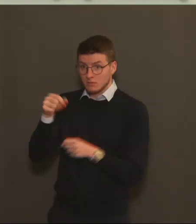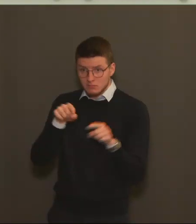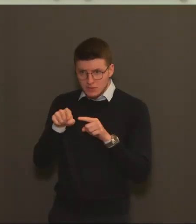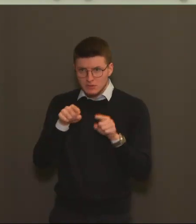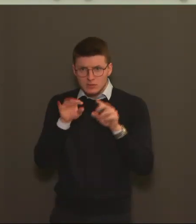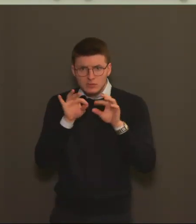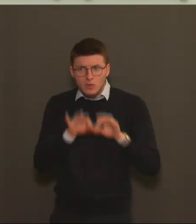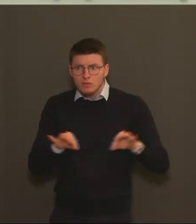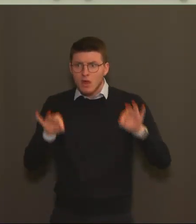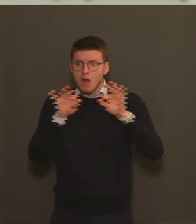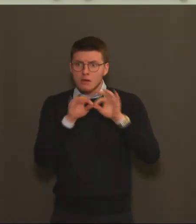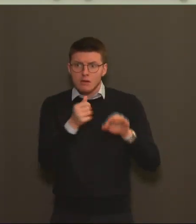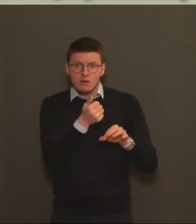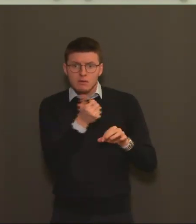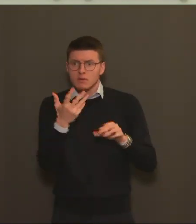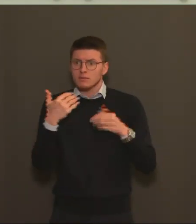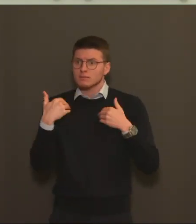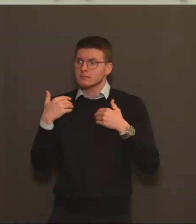aantal ziekenhuisopnames.